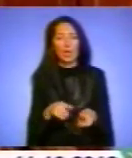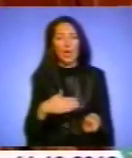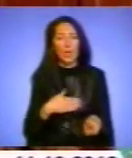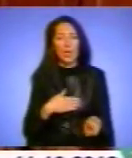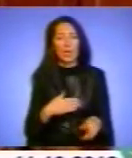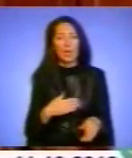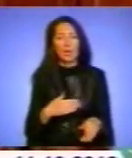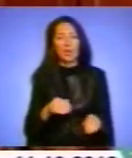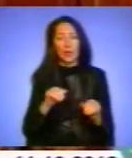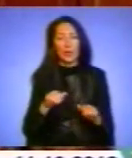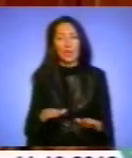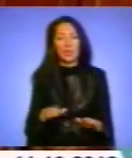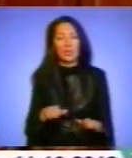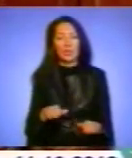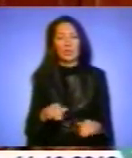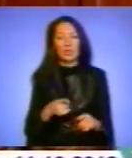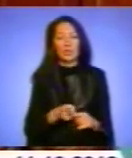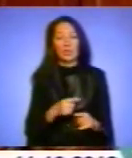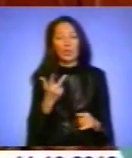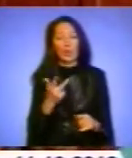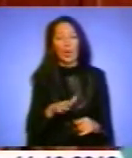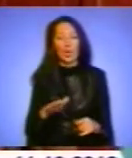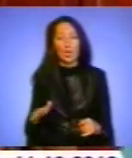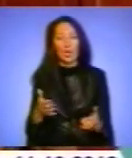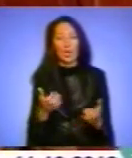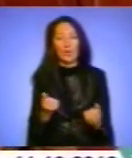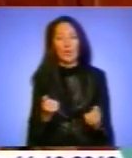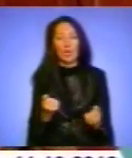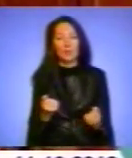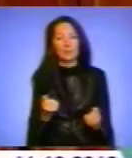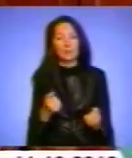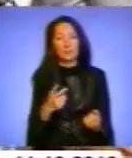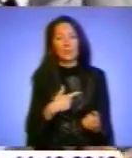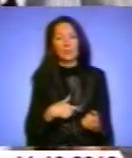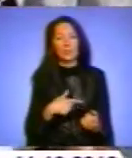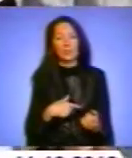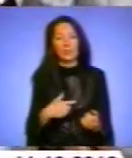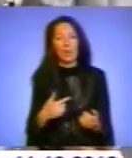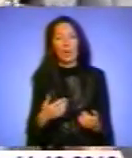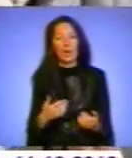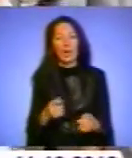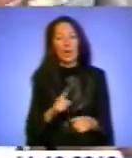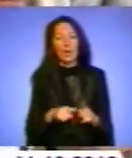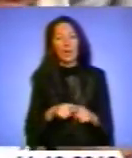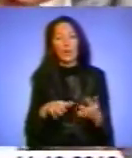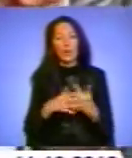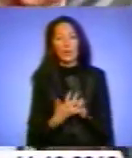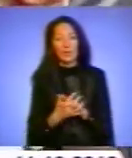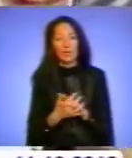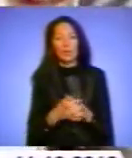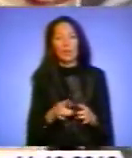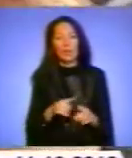так ми і зійшлися на тих трьох діточок, щоб взяти до себе. Рідному сину Надії Євгенівни Андрію